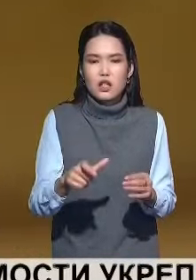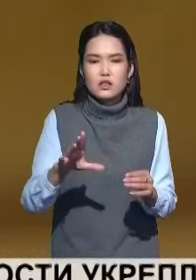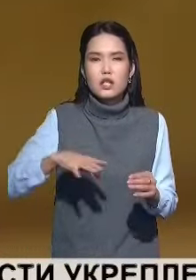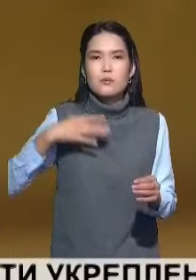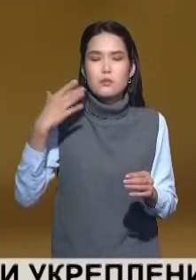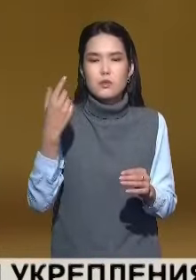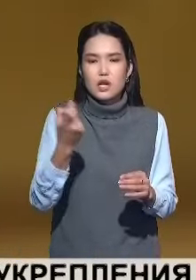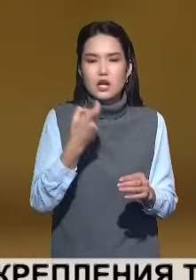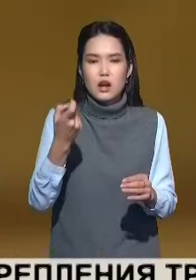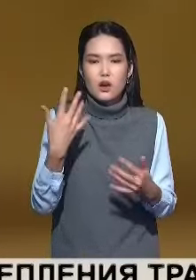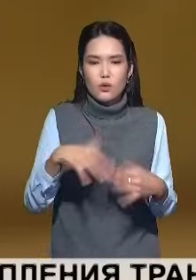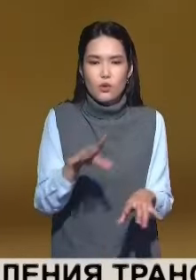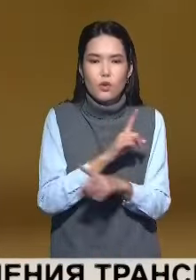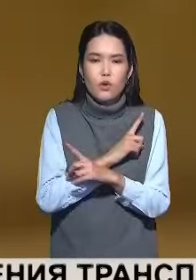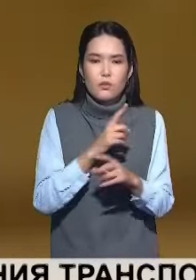хозяин Девяшин умер